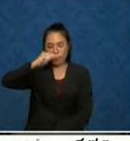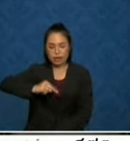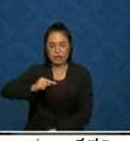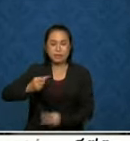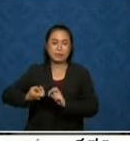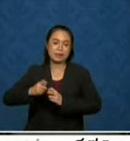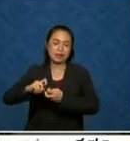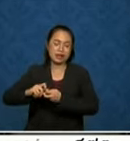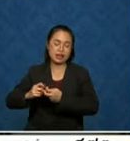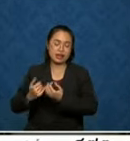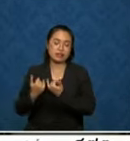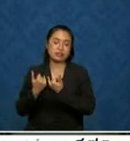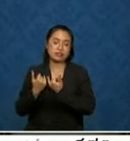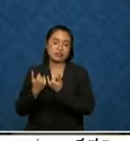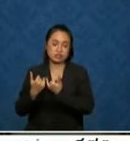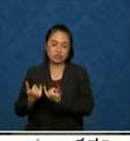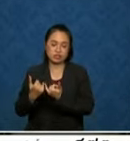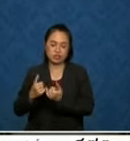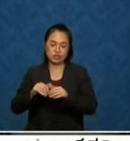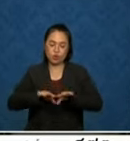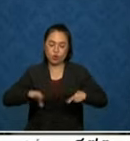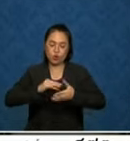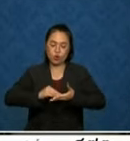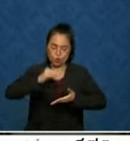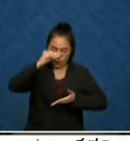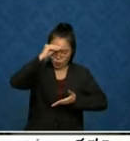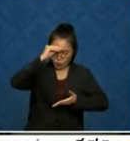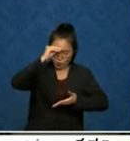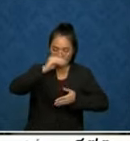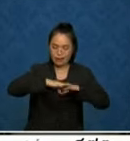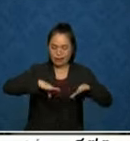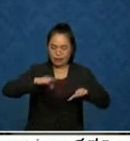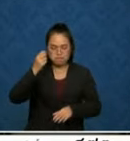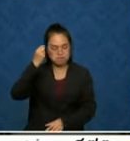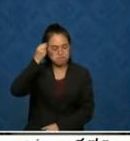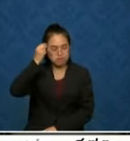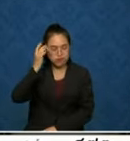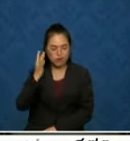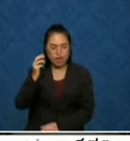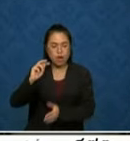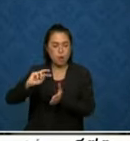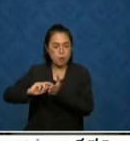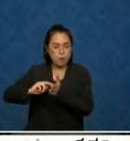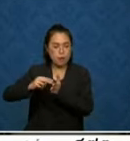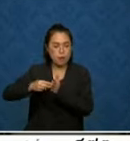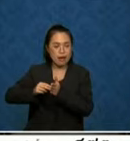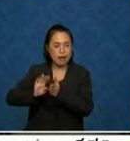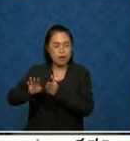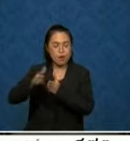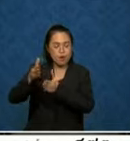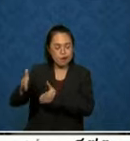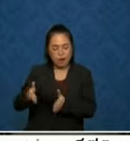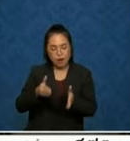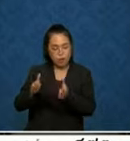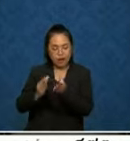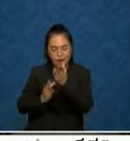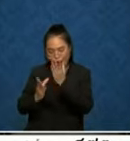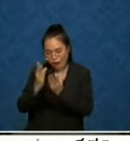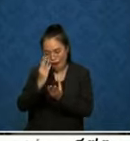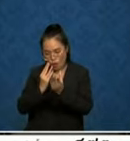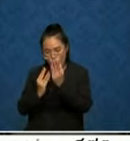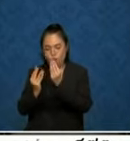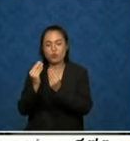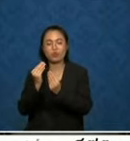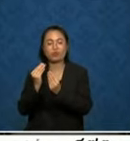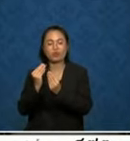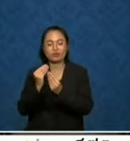าถึงทุกวันนี้ทำให้นักเรียนและผู้เรียนของพวกเราไม่เคยเข้าใจความหมายของกระบวนการเรียนรู้เมื่อเขาไม่เข้าใจ